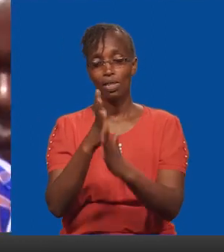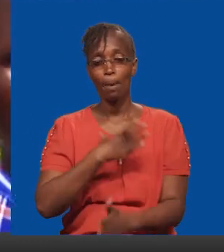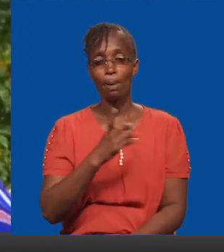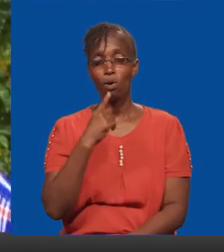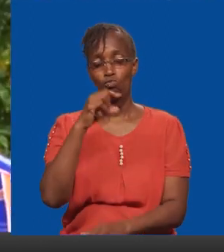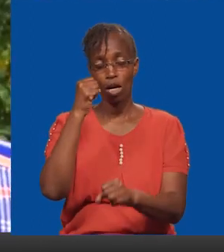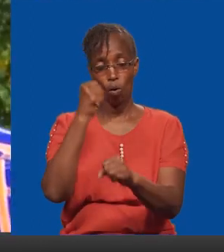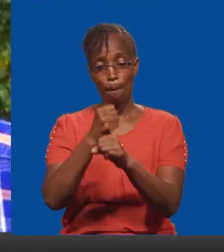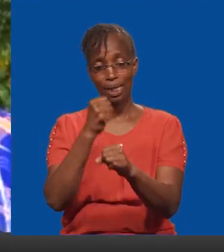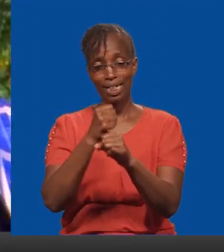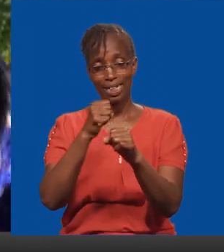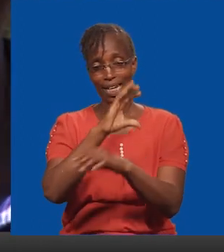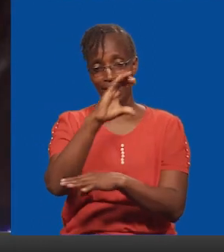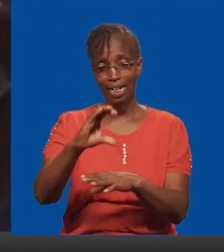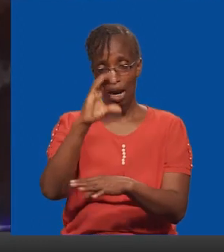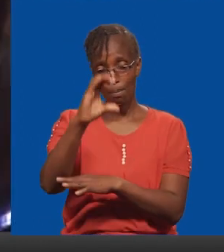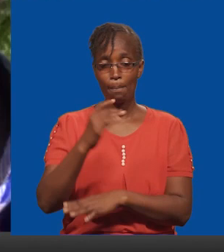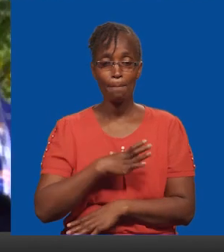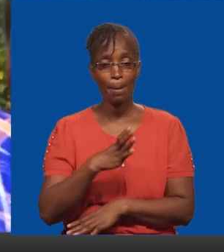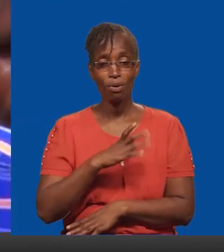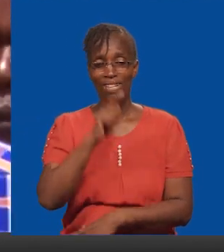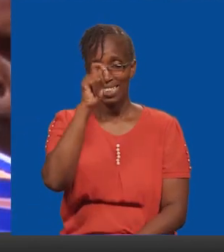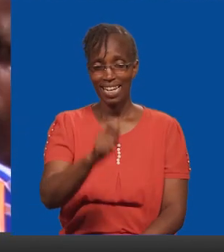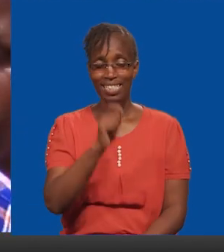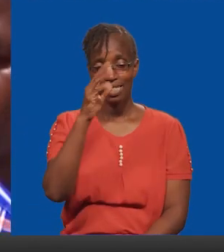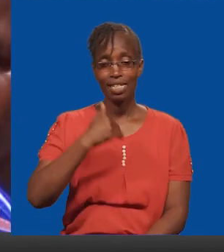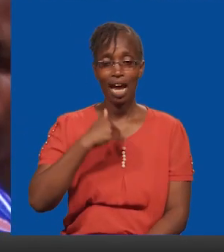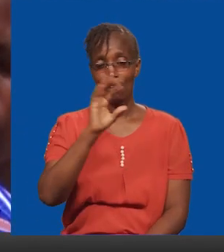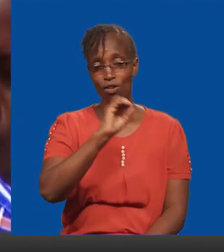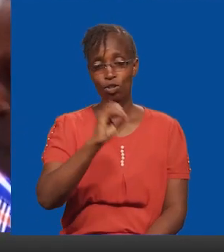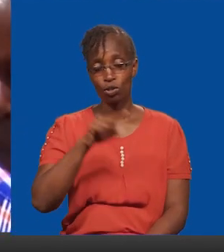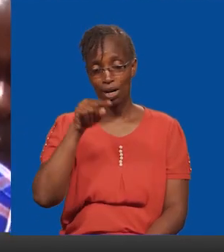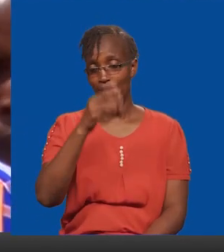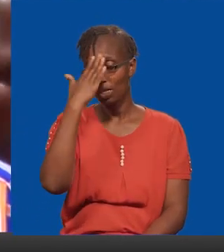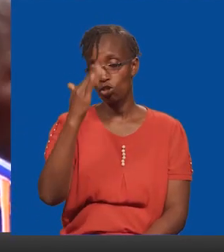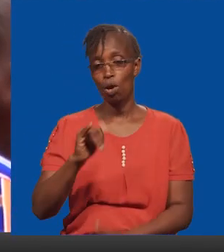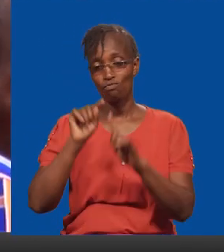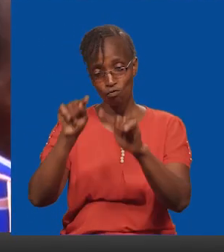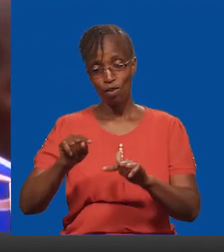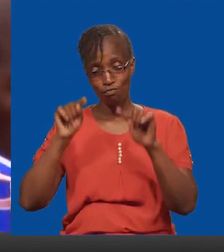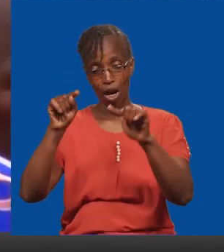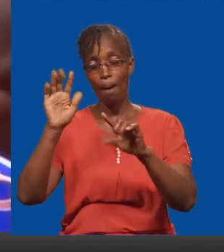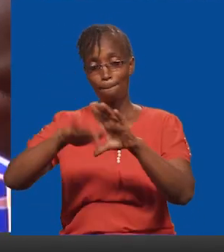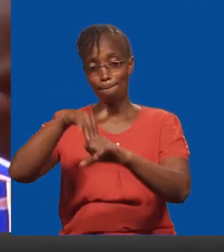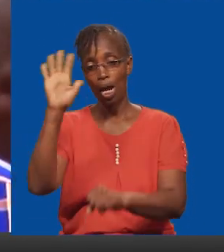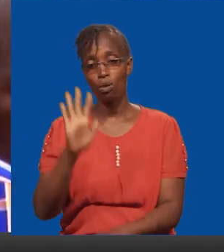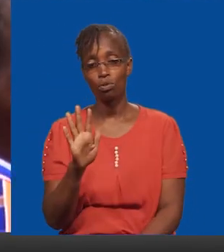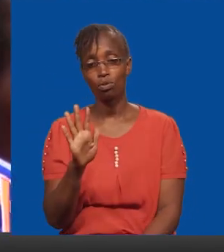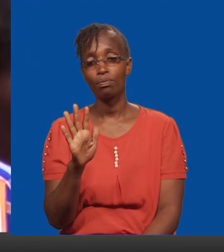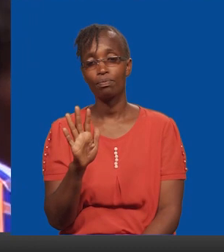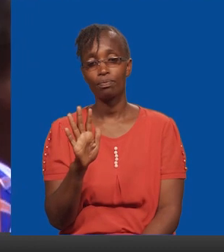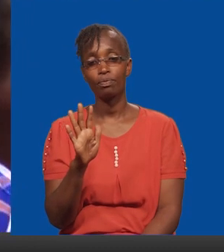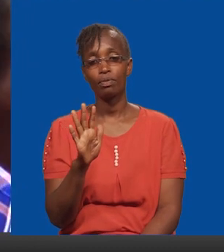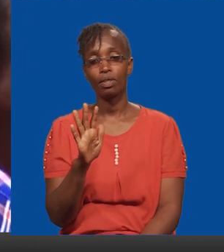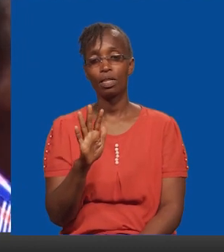and he colludes with those people who are committing crime for the gain. So people do not have justice. That is why we came out.